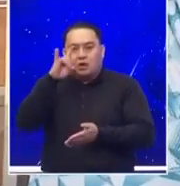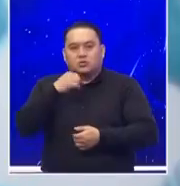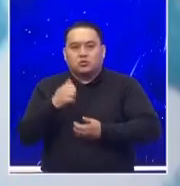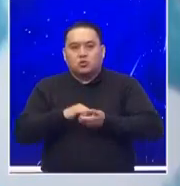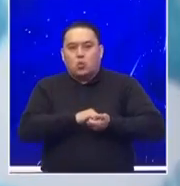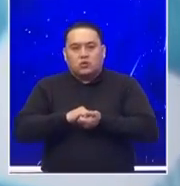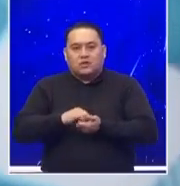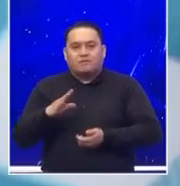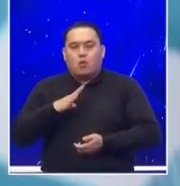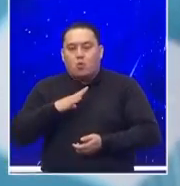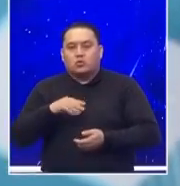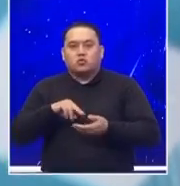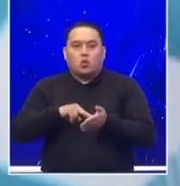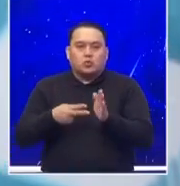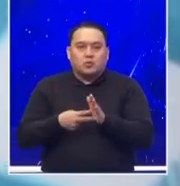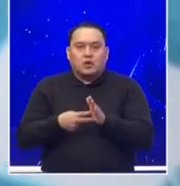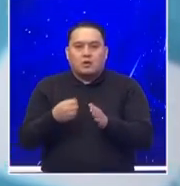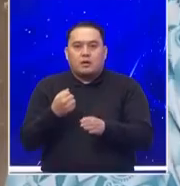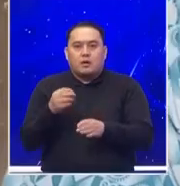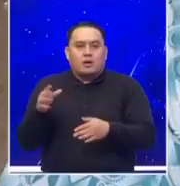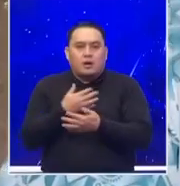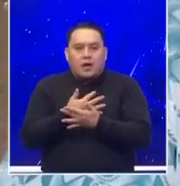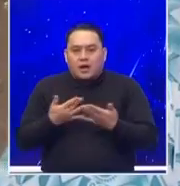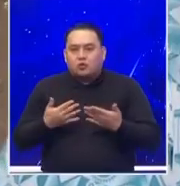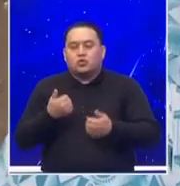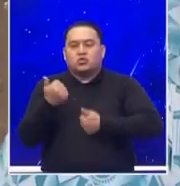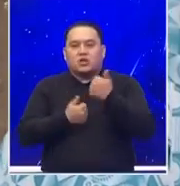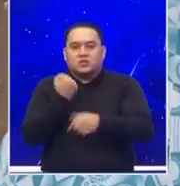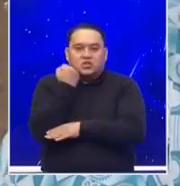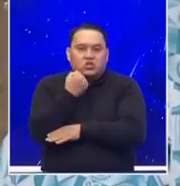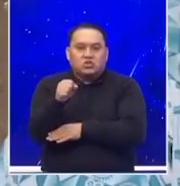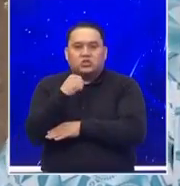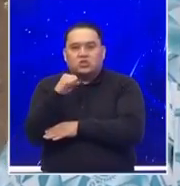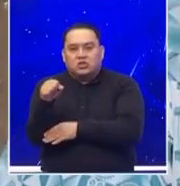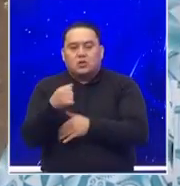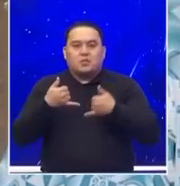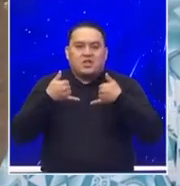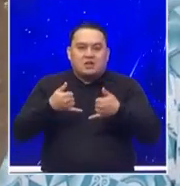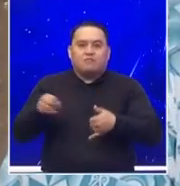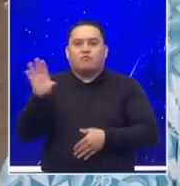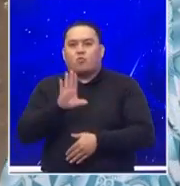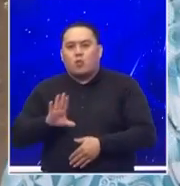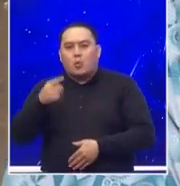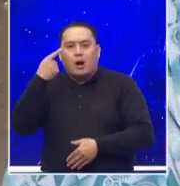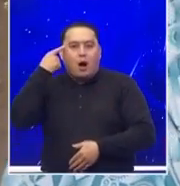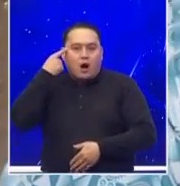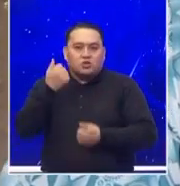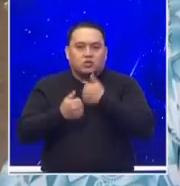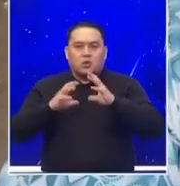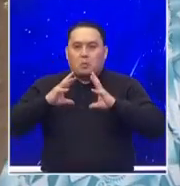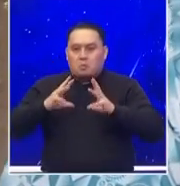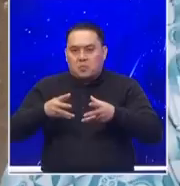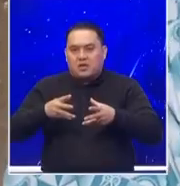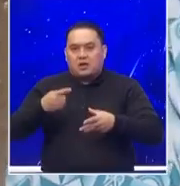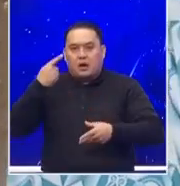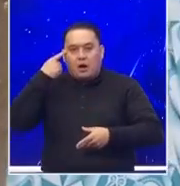күрестік. Жоспар бұйыртса жаңағы гран-при, гран-сламдарда жеңімпаз болып, Кубок Европа бар, Кубок Азия бар, және чемпионат мергерлер, және